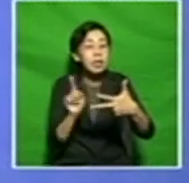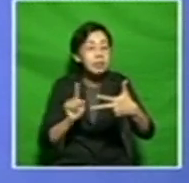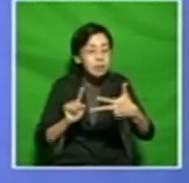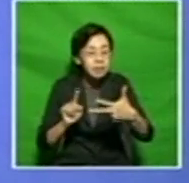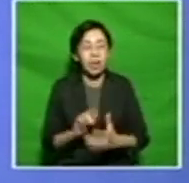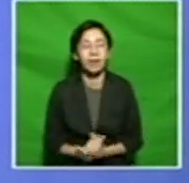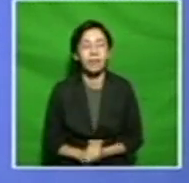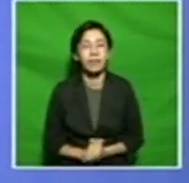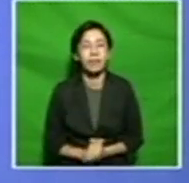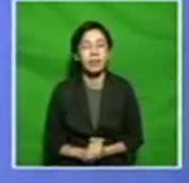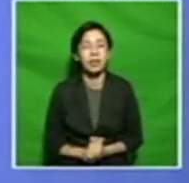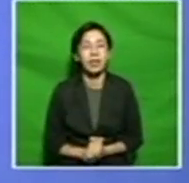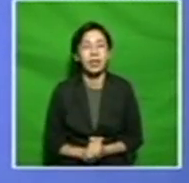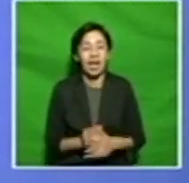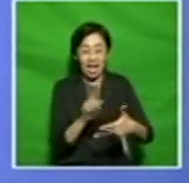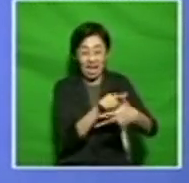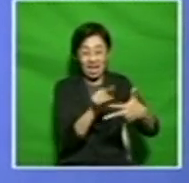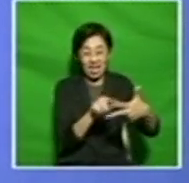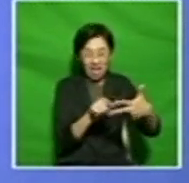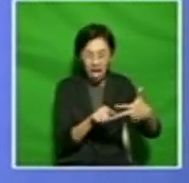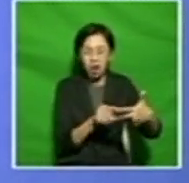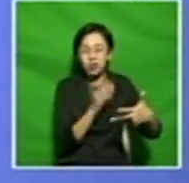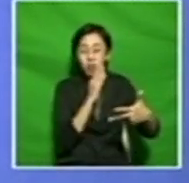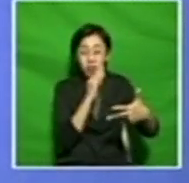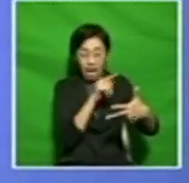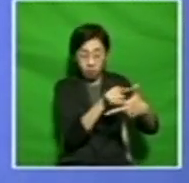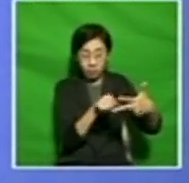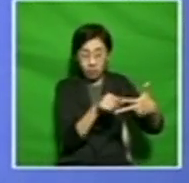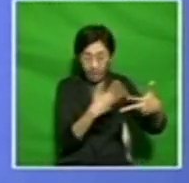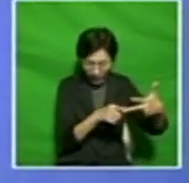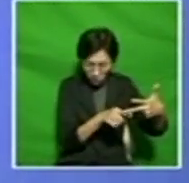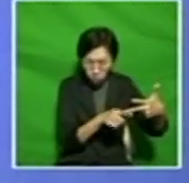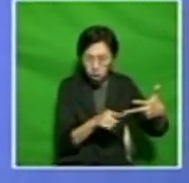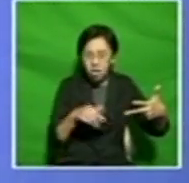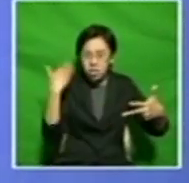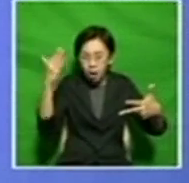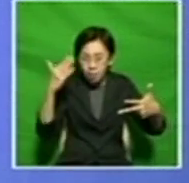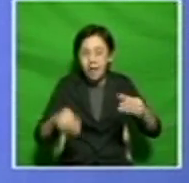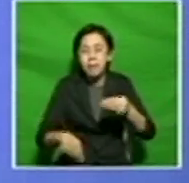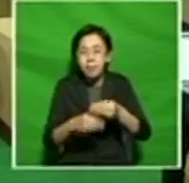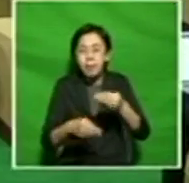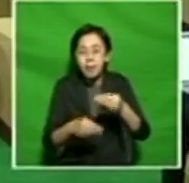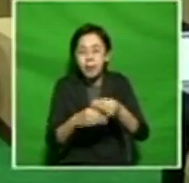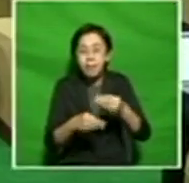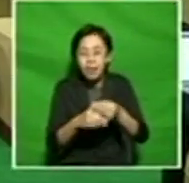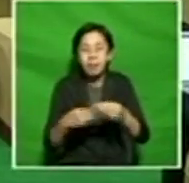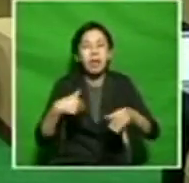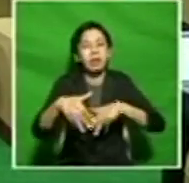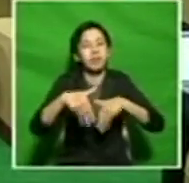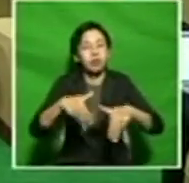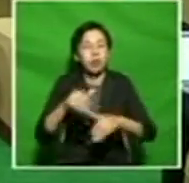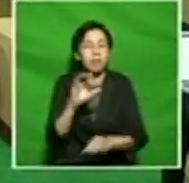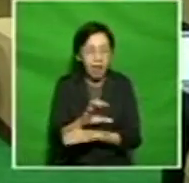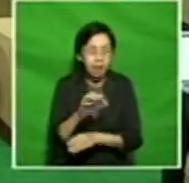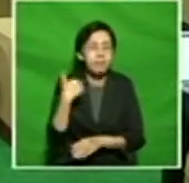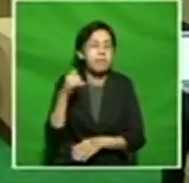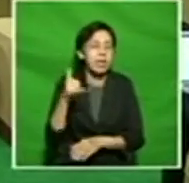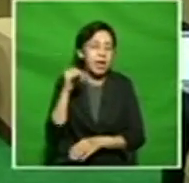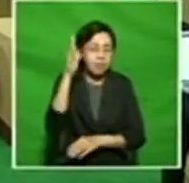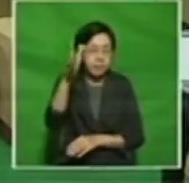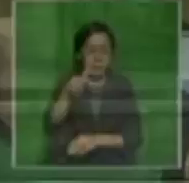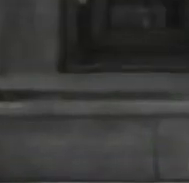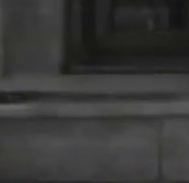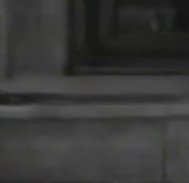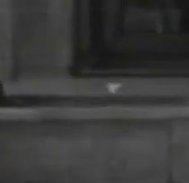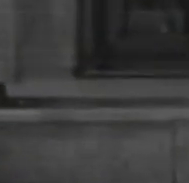ที่จะยกเอามาใส่เวลาเคอร์ฟิวกับคนทุกประเภท ค่ะแล้วเรื่องที่คำสั่งของกทม.เช่นการปิดสถานที่ต่